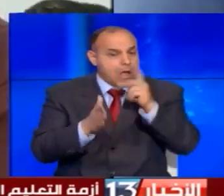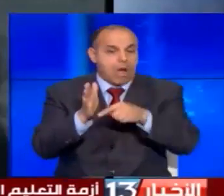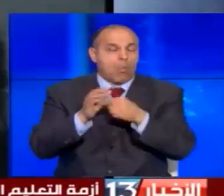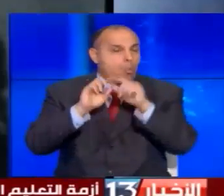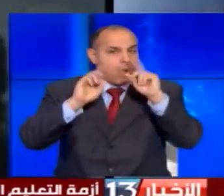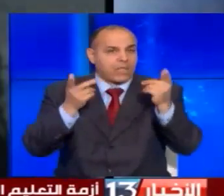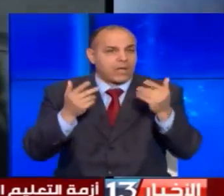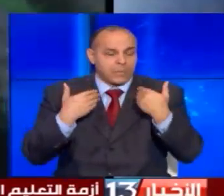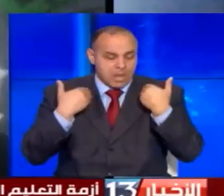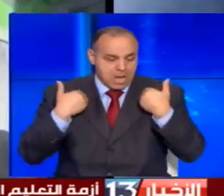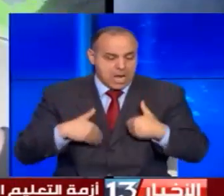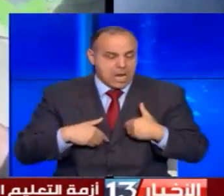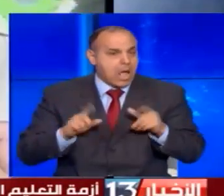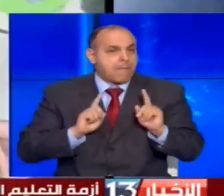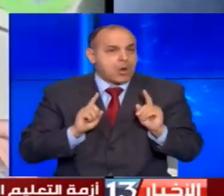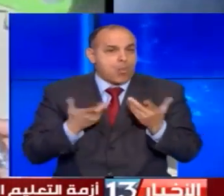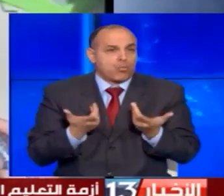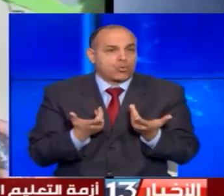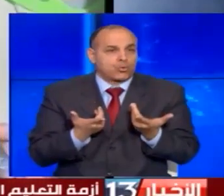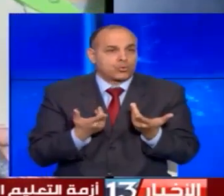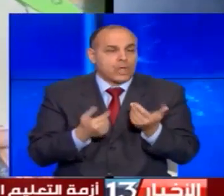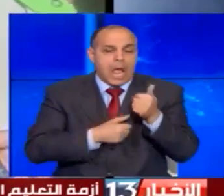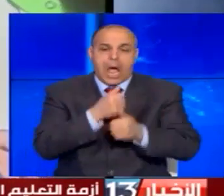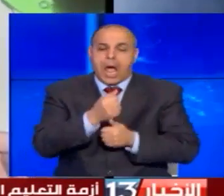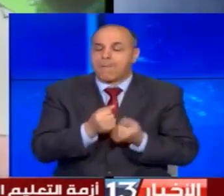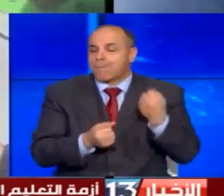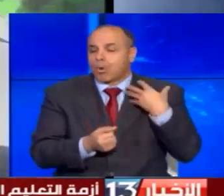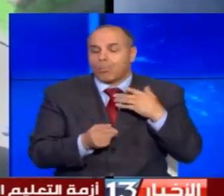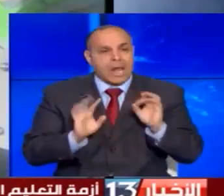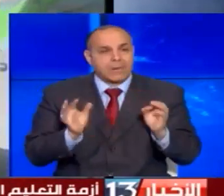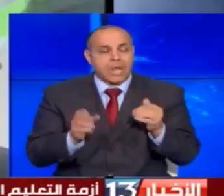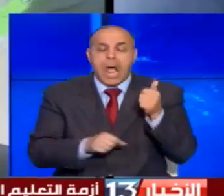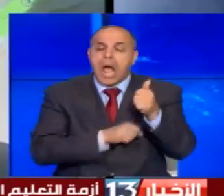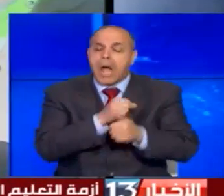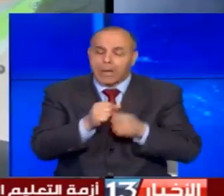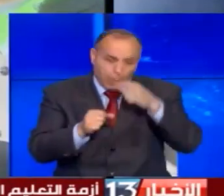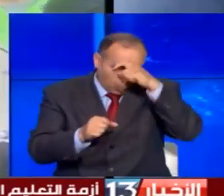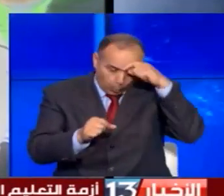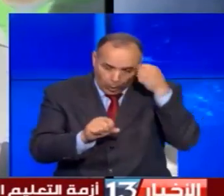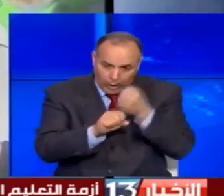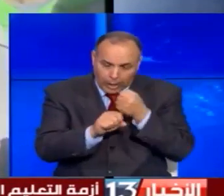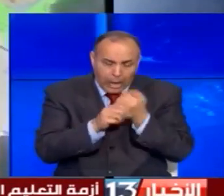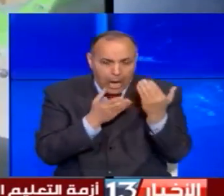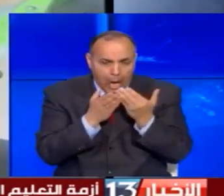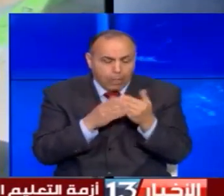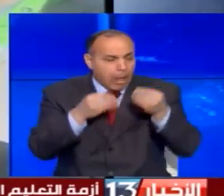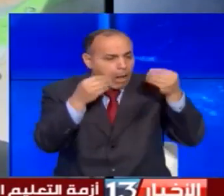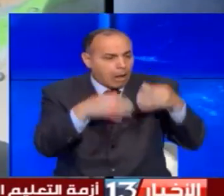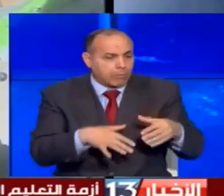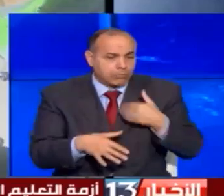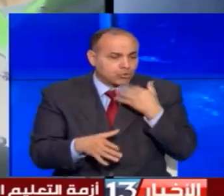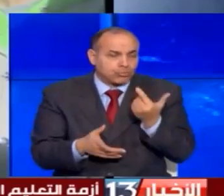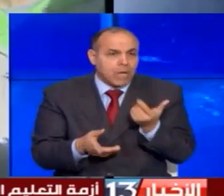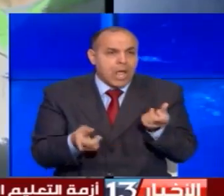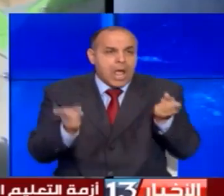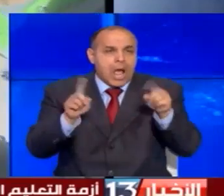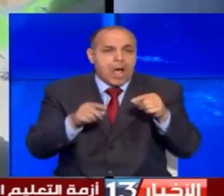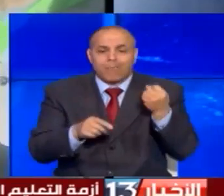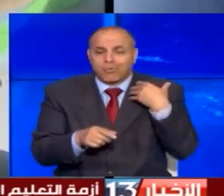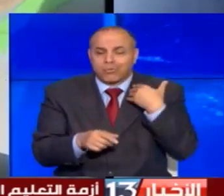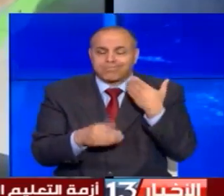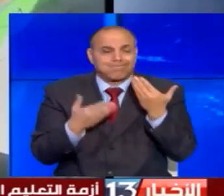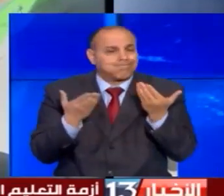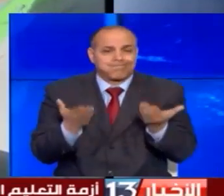واضح. ونحن ما نحبوش تعدى سنة بيضاء على خاطرنا، تعبنا عام كامل ونحن قاعدين نقروا، وكانش تعاود سنة بيضاء زاد